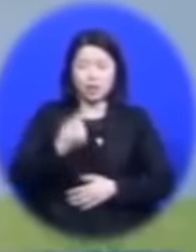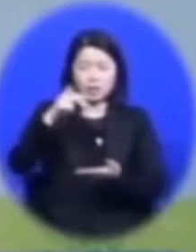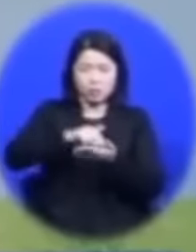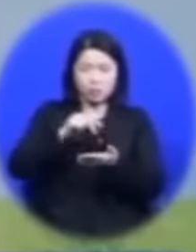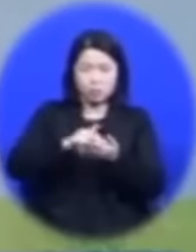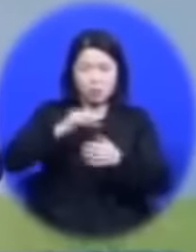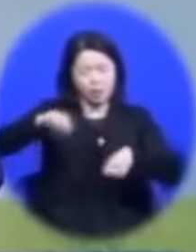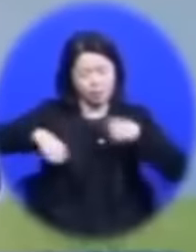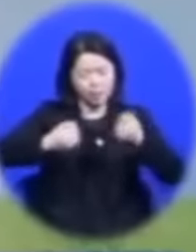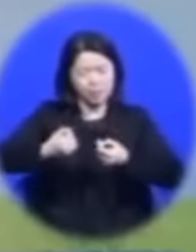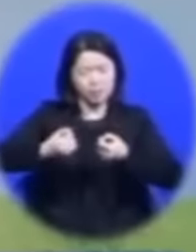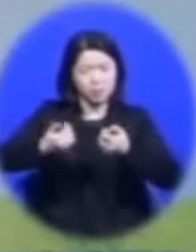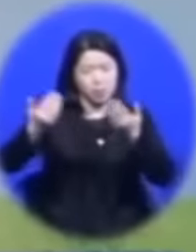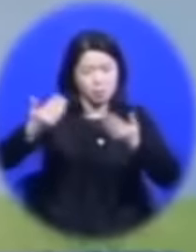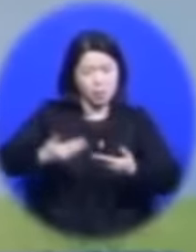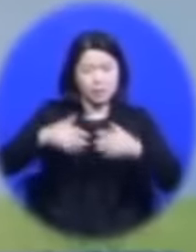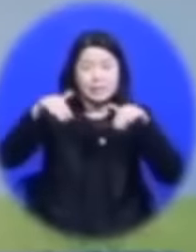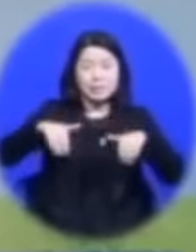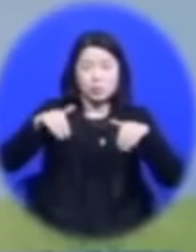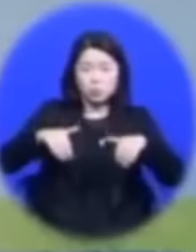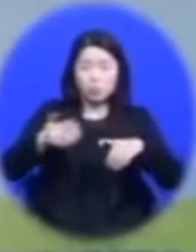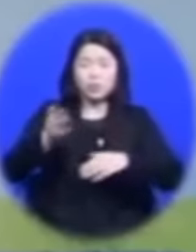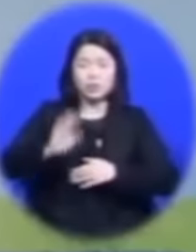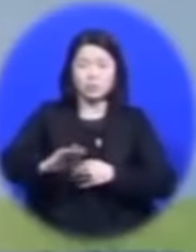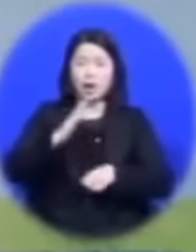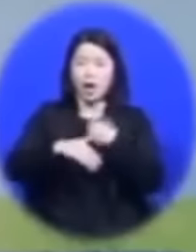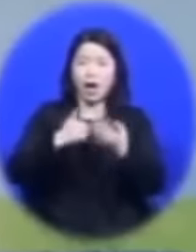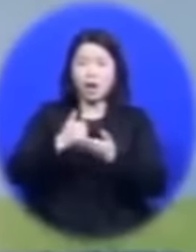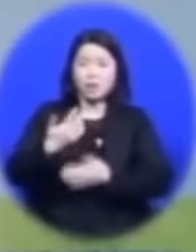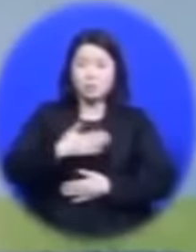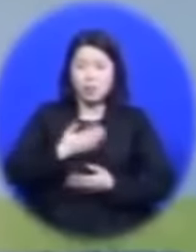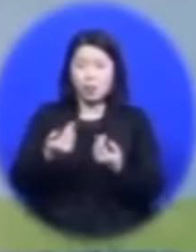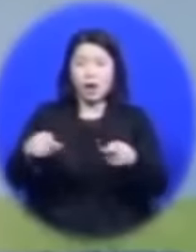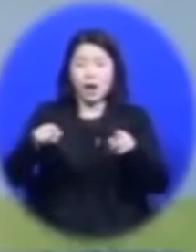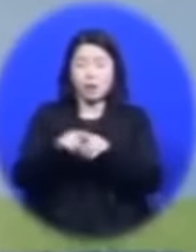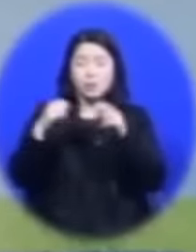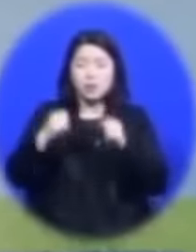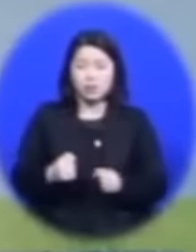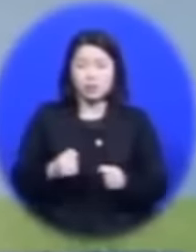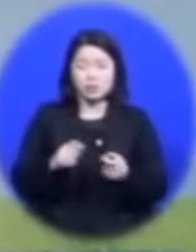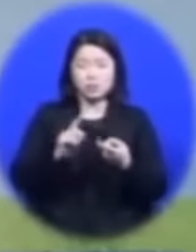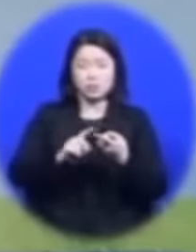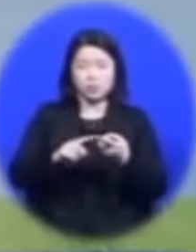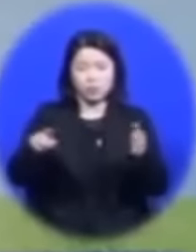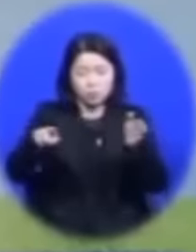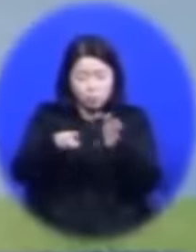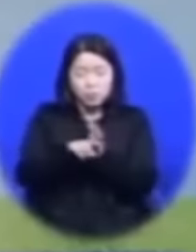짐승 취급을 받는 종이지만 하나님이 나와 같이 계신 게 믿어지는 거예요.